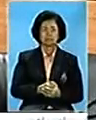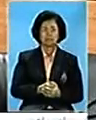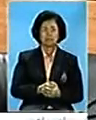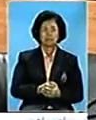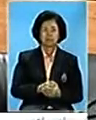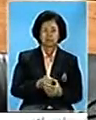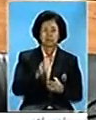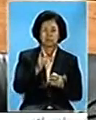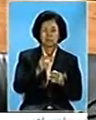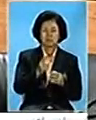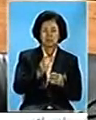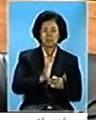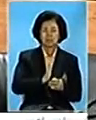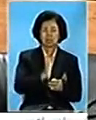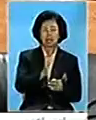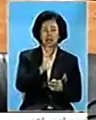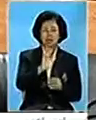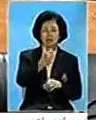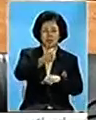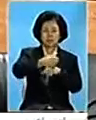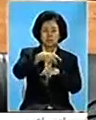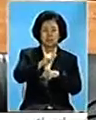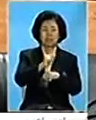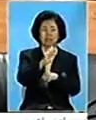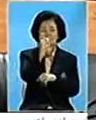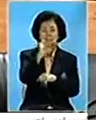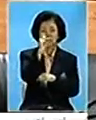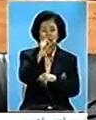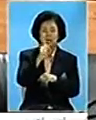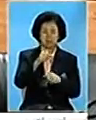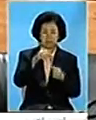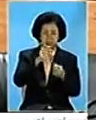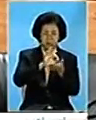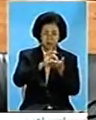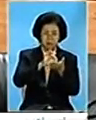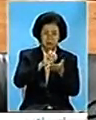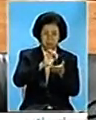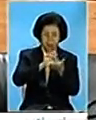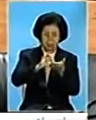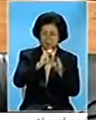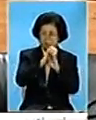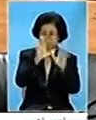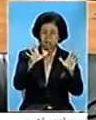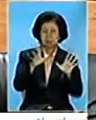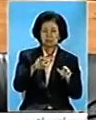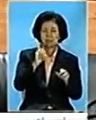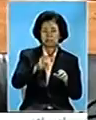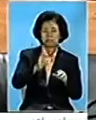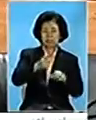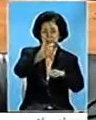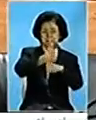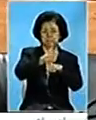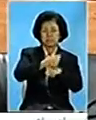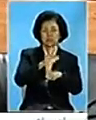ความเป็นกลางของประธานสภาผู้แทนราษฎรเนี่ยชัดเจนไม่เขียนไว้ในรัฐธรรมนูญครับเป็นประมุขของสภ